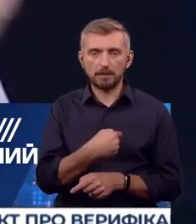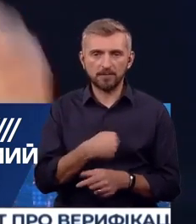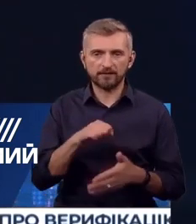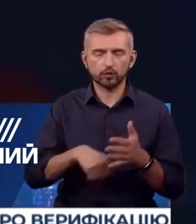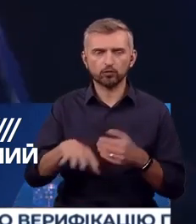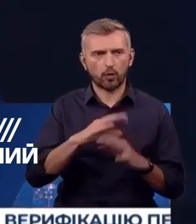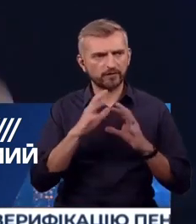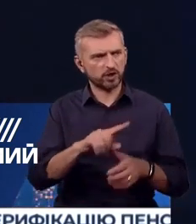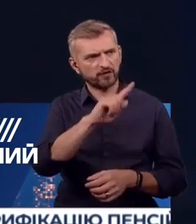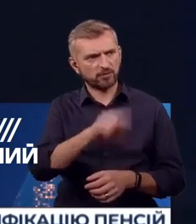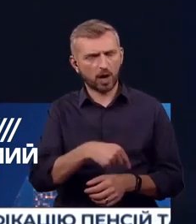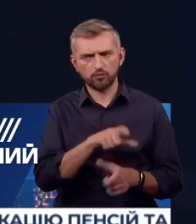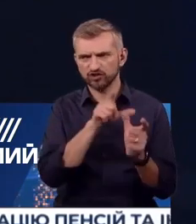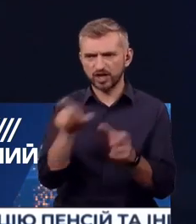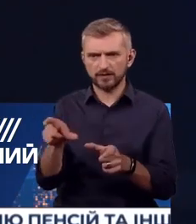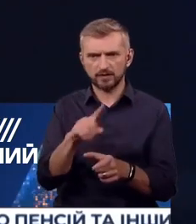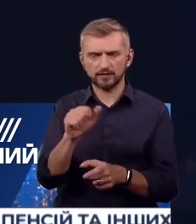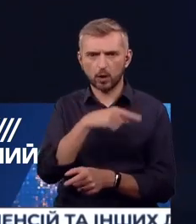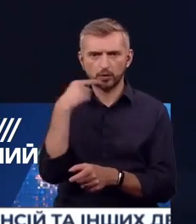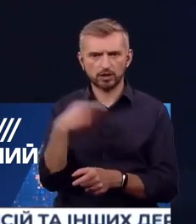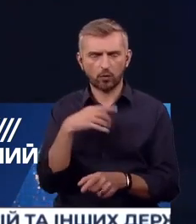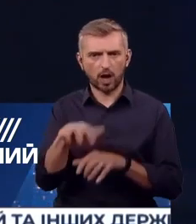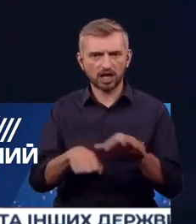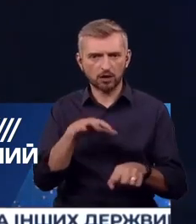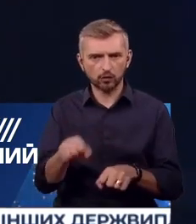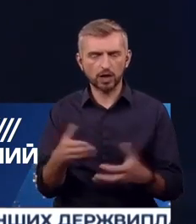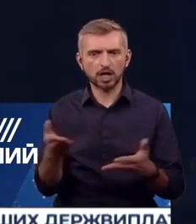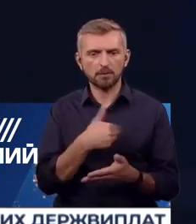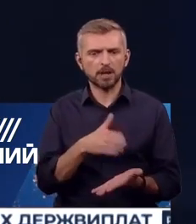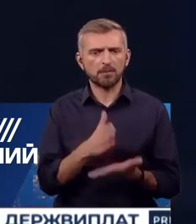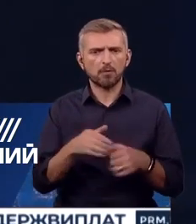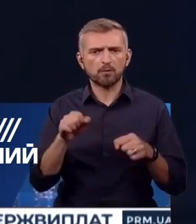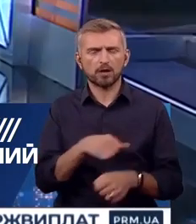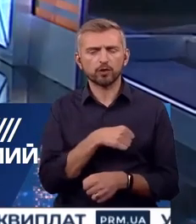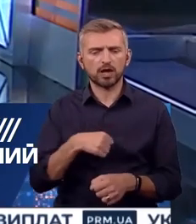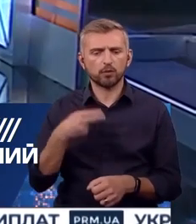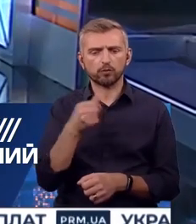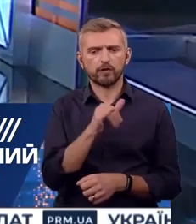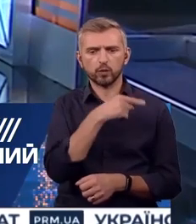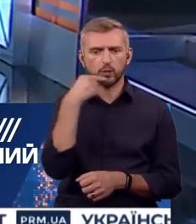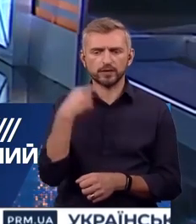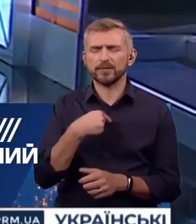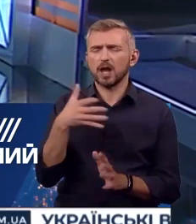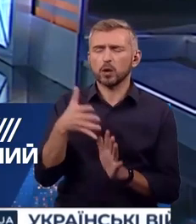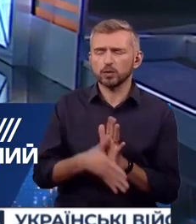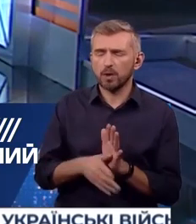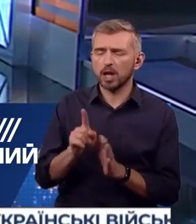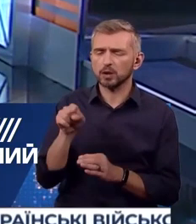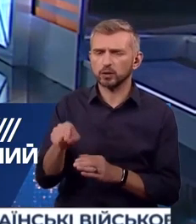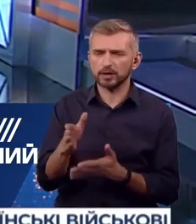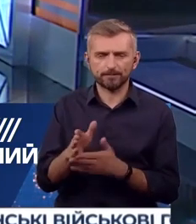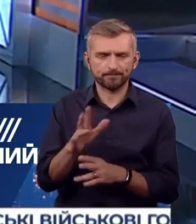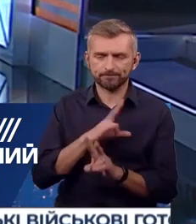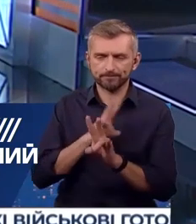світу вимагаємо санкцій за російську агресію, які ми маємо право самі купувати в Росії. Я розумію, Ні,